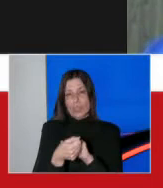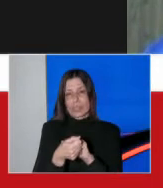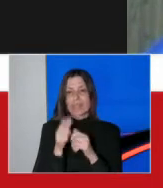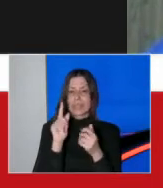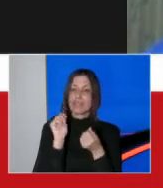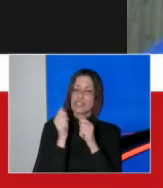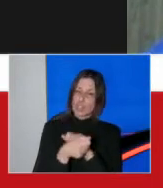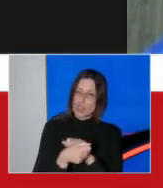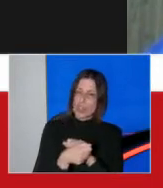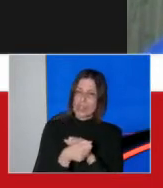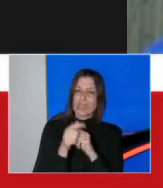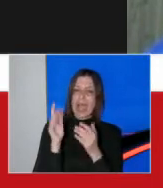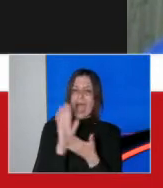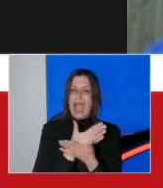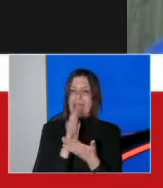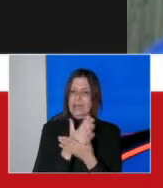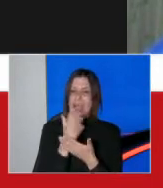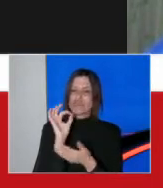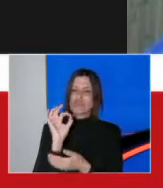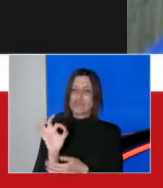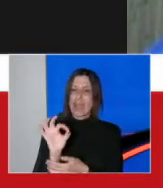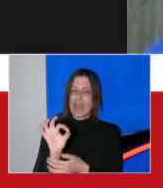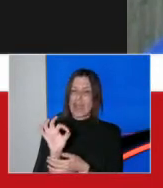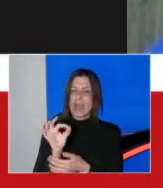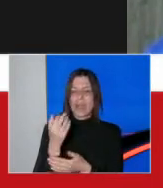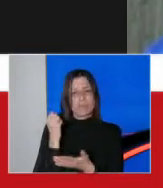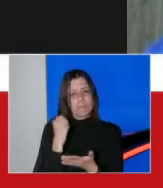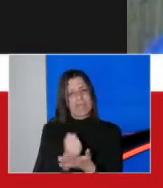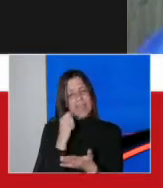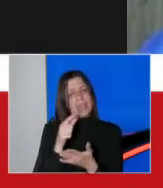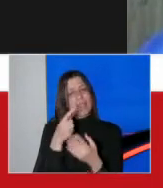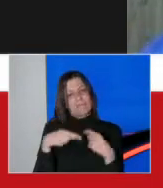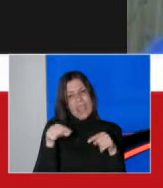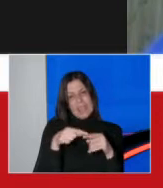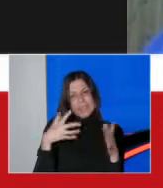לשנות את ההחלטה של המנדט לוועדת בדיקה,